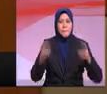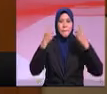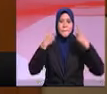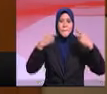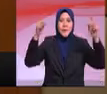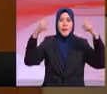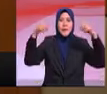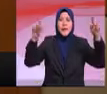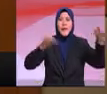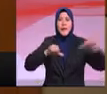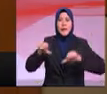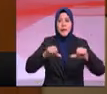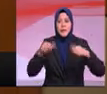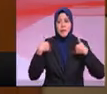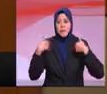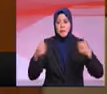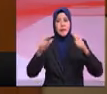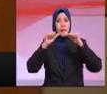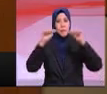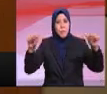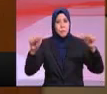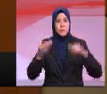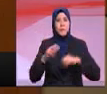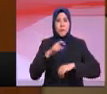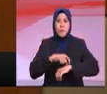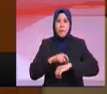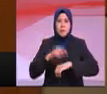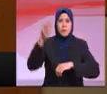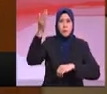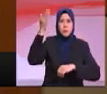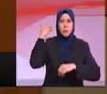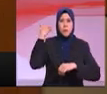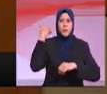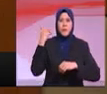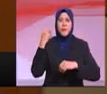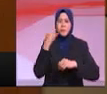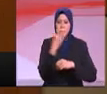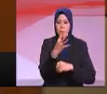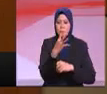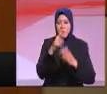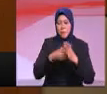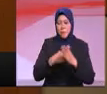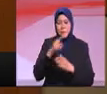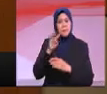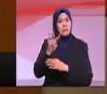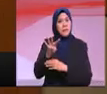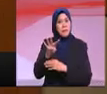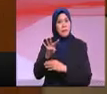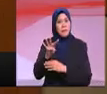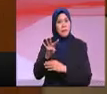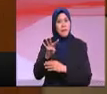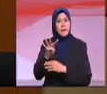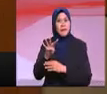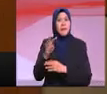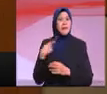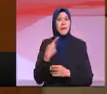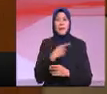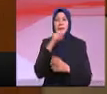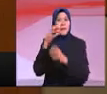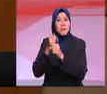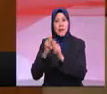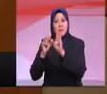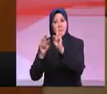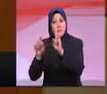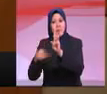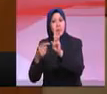kejayaan aktiviti kesihatan awam pada masa tersebut kita tidak pada 14 April kita tidak dapat